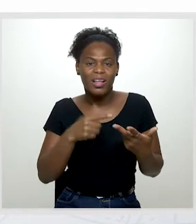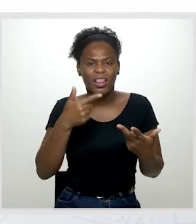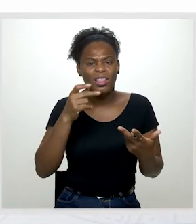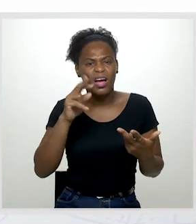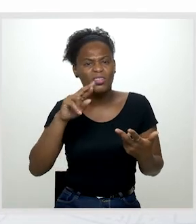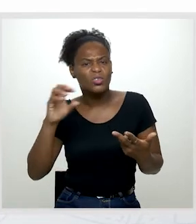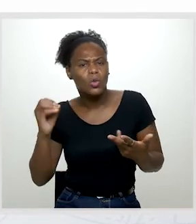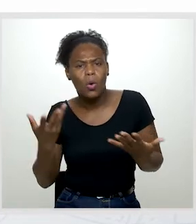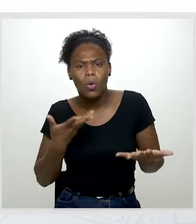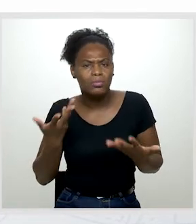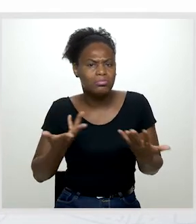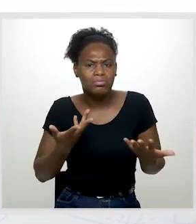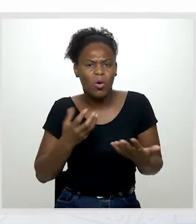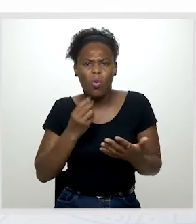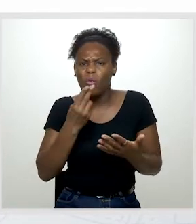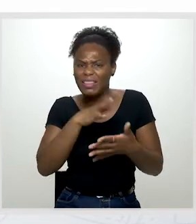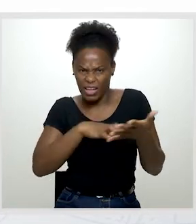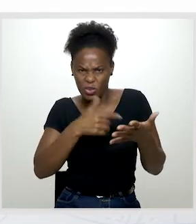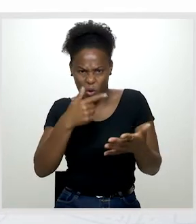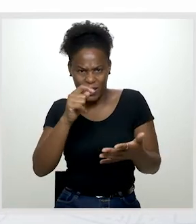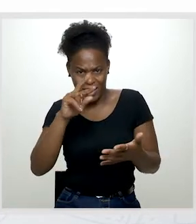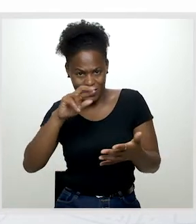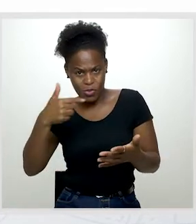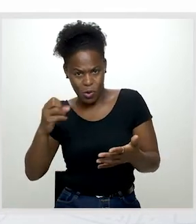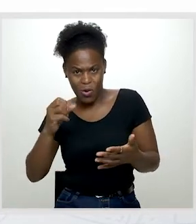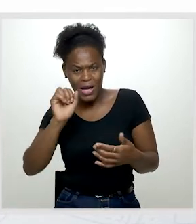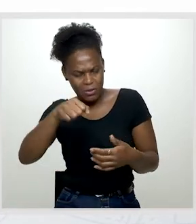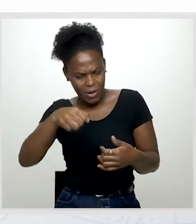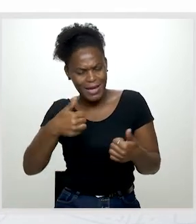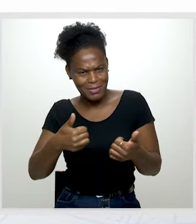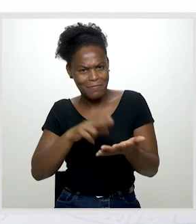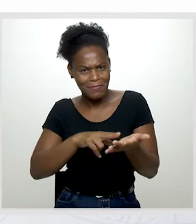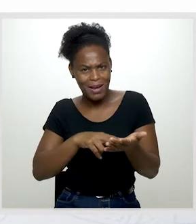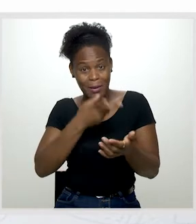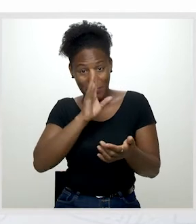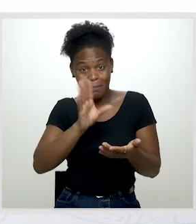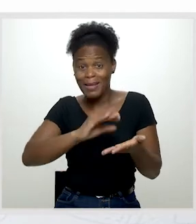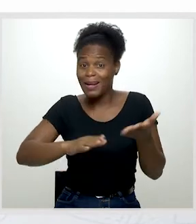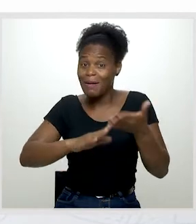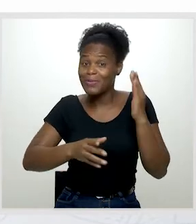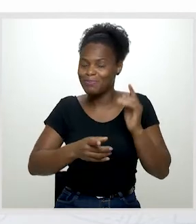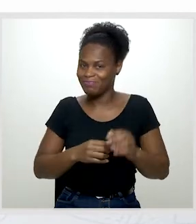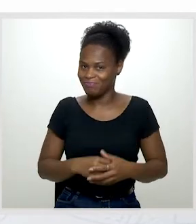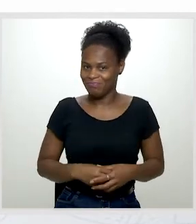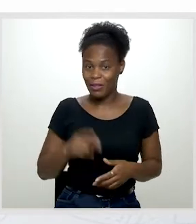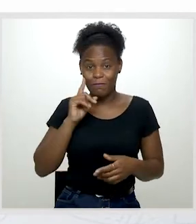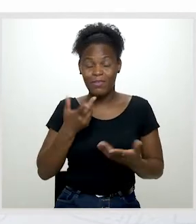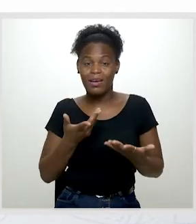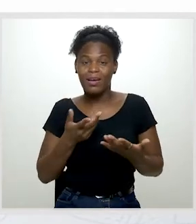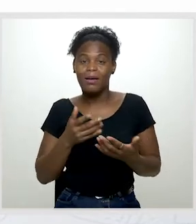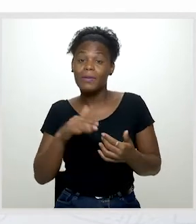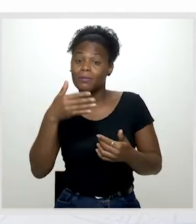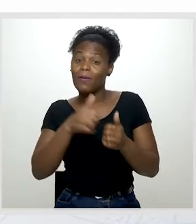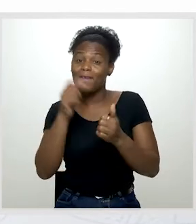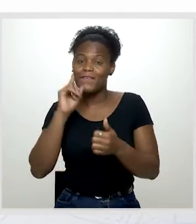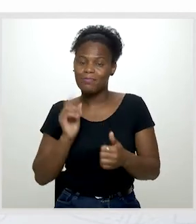des taxos ou... Des textos? Oui, c'est ça. C'est pratique et plus rapide qu'un coup de fil. Surtout